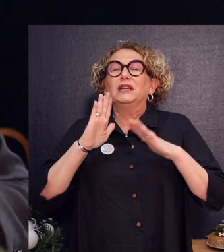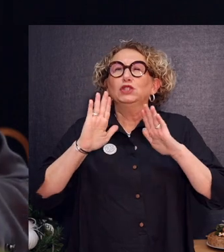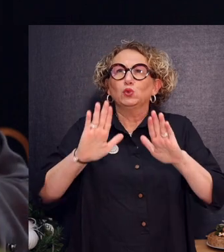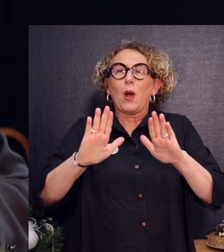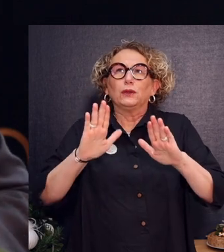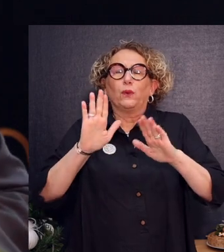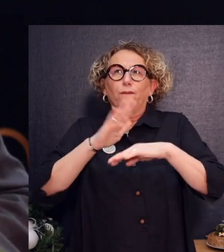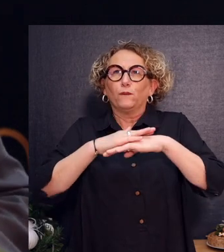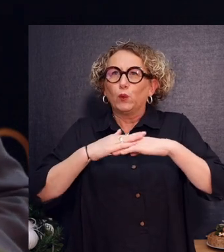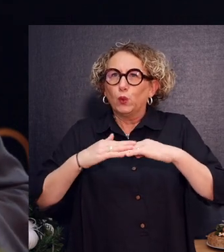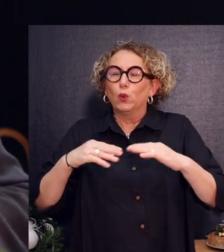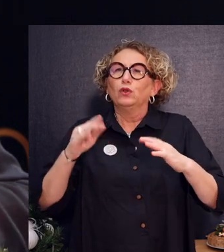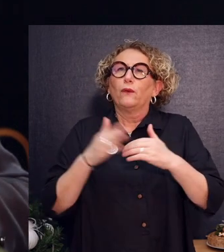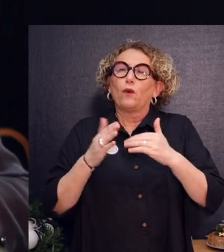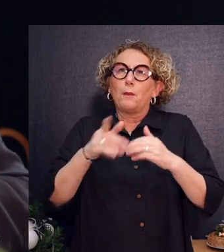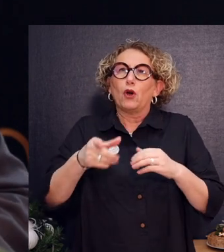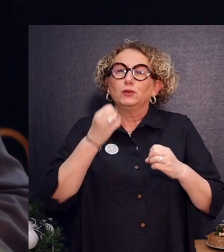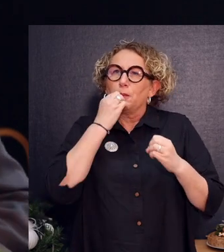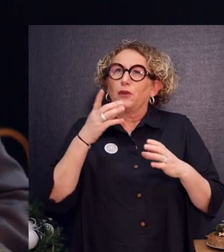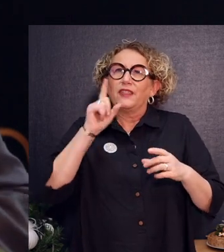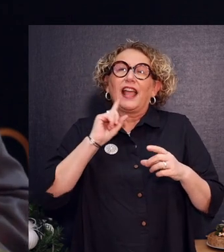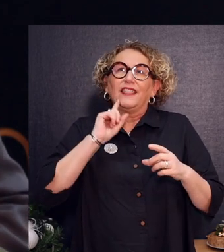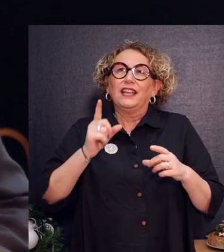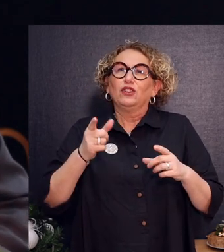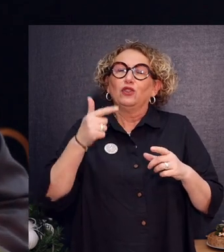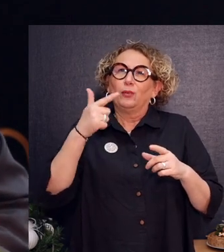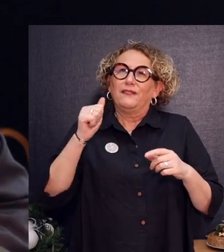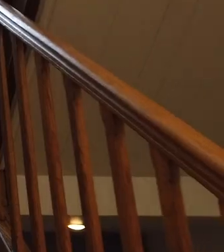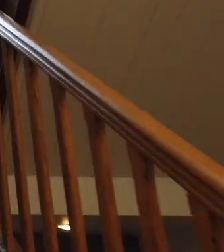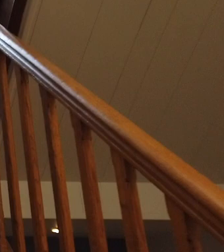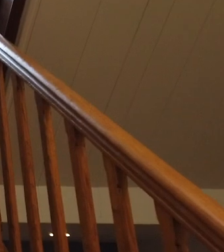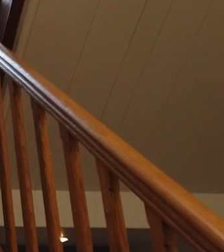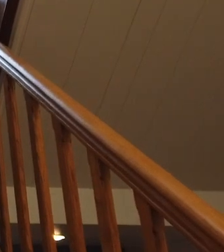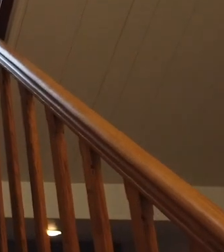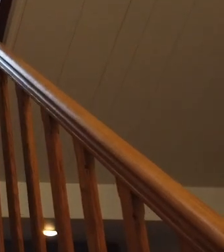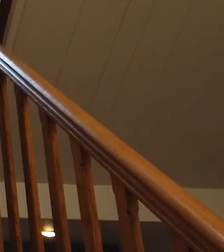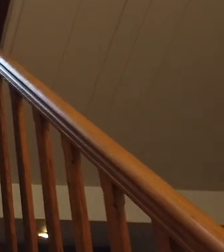Prenez soin de vous, prenez soin de vos proches. Bonne année 2021.